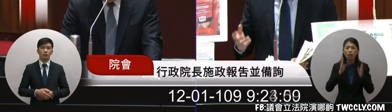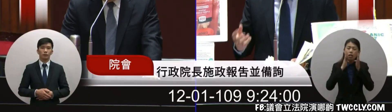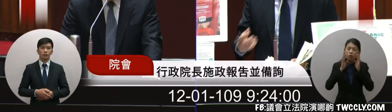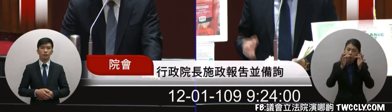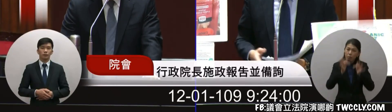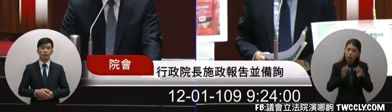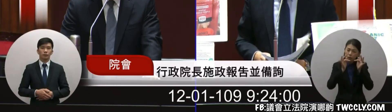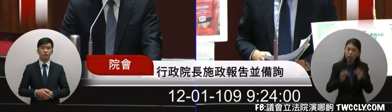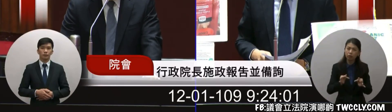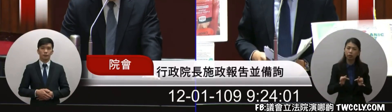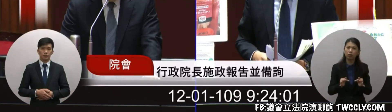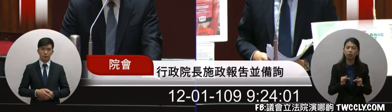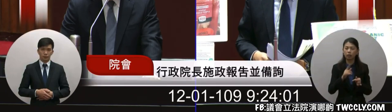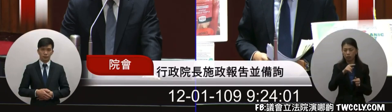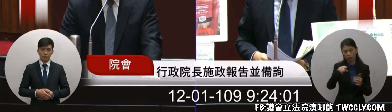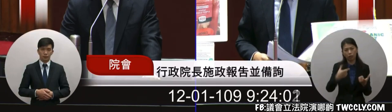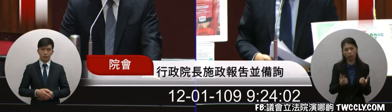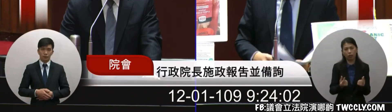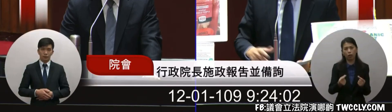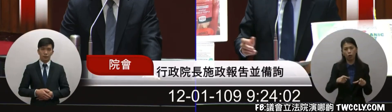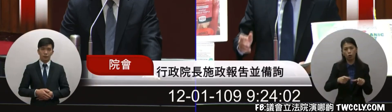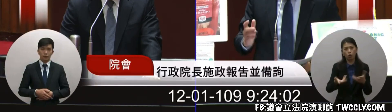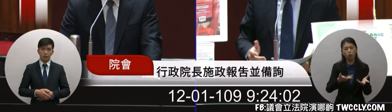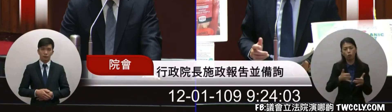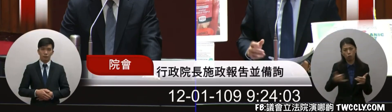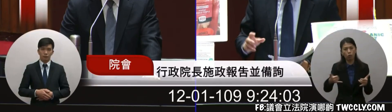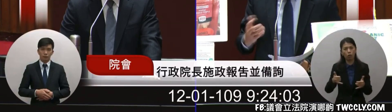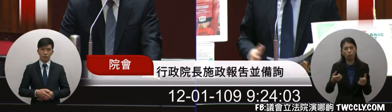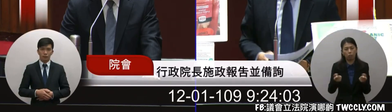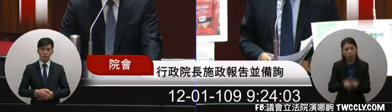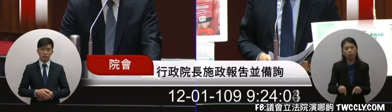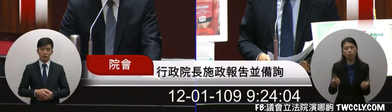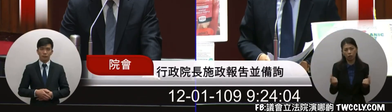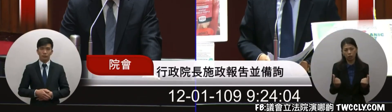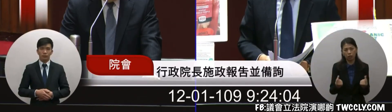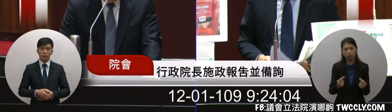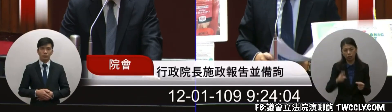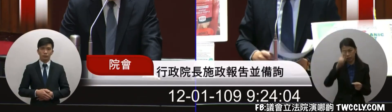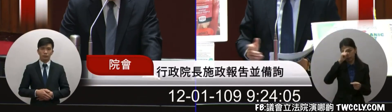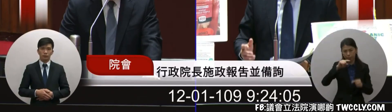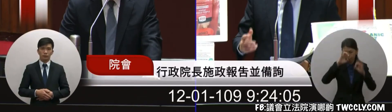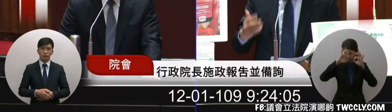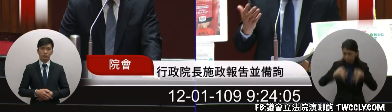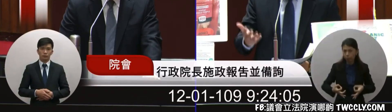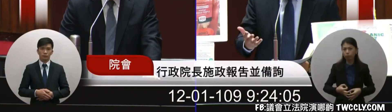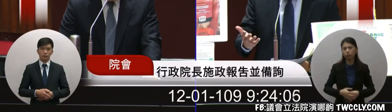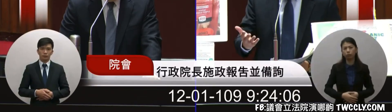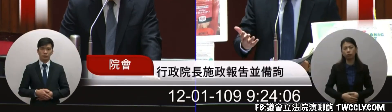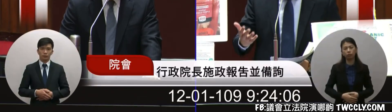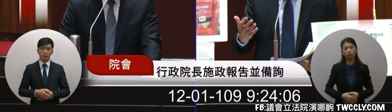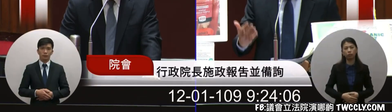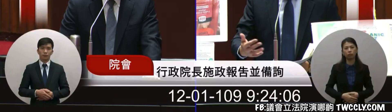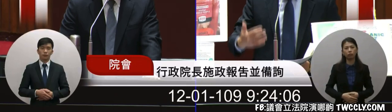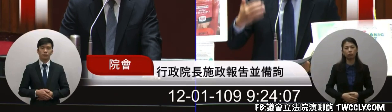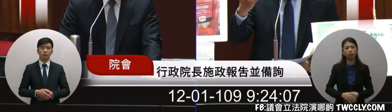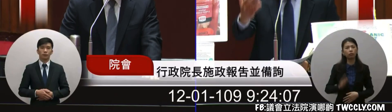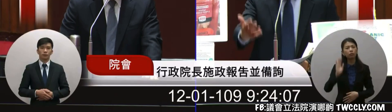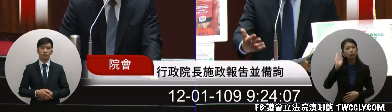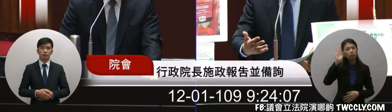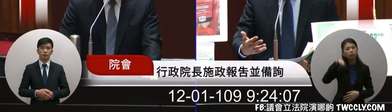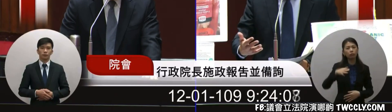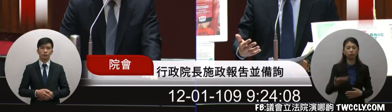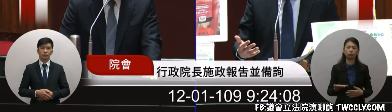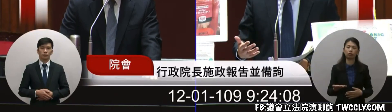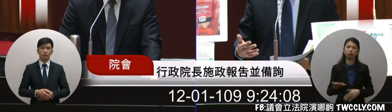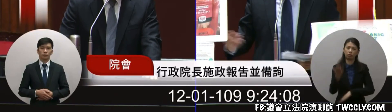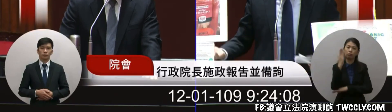些当然他们就已经有这个大的问题，所以这个地方是真的要内部有一个检讨，而且未来可能你们机制上这露出的这